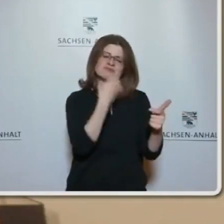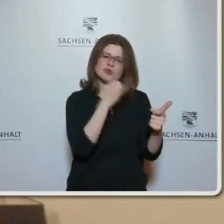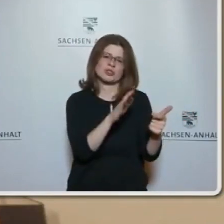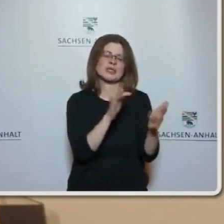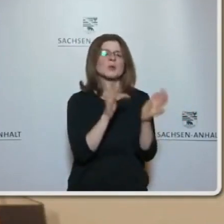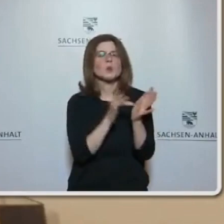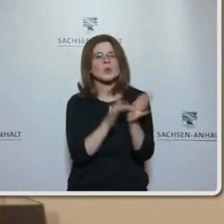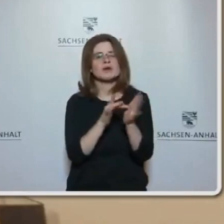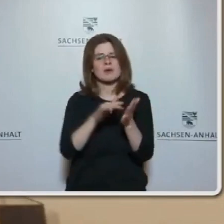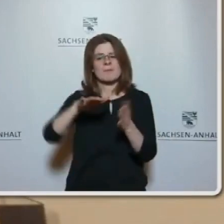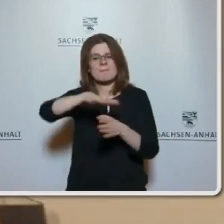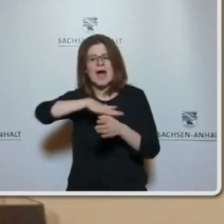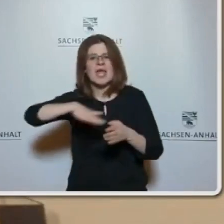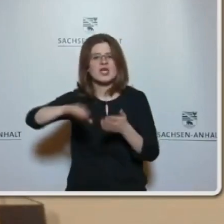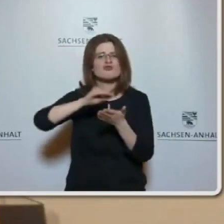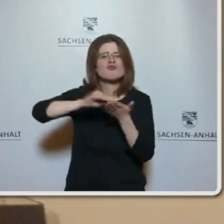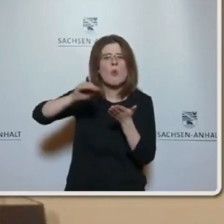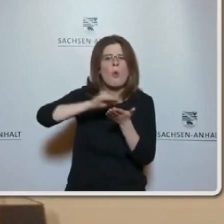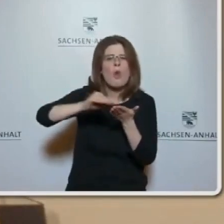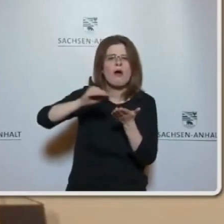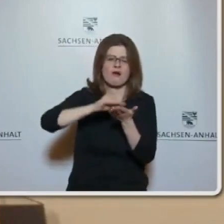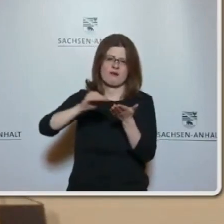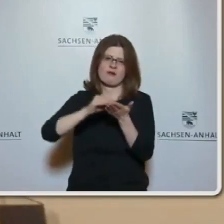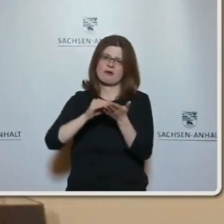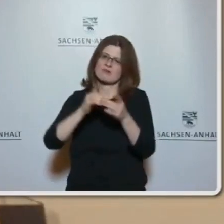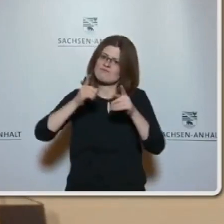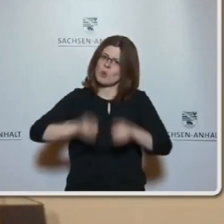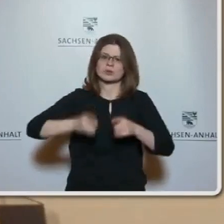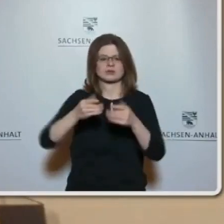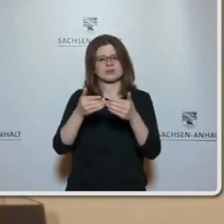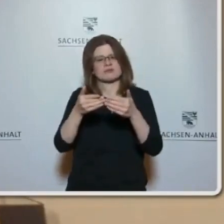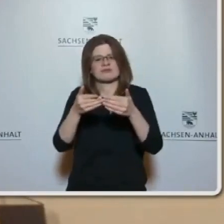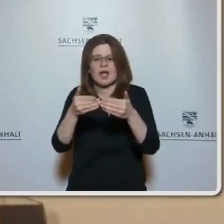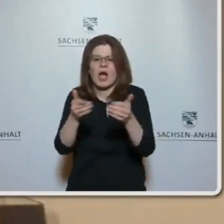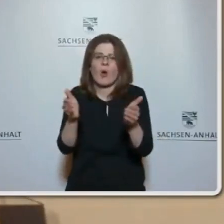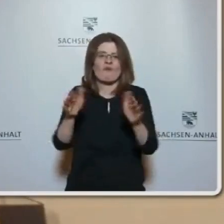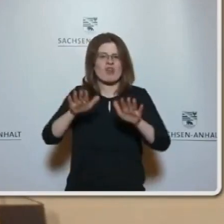Schule ja doch jetzt deutliche Schritte nach vorne machen, wo also die